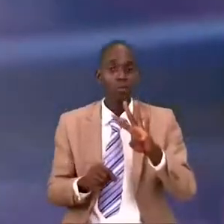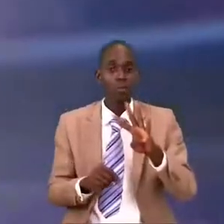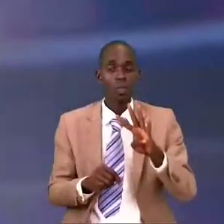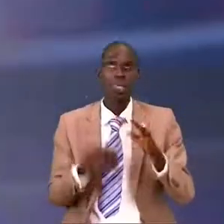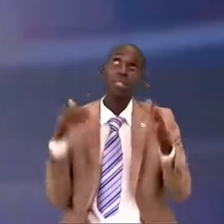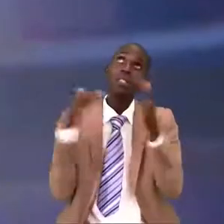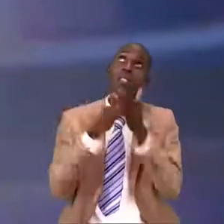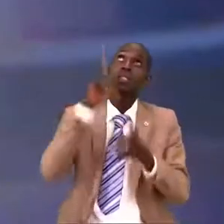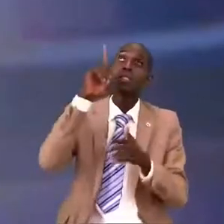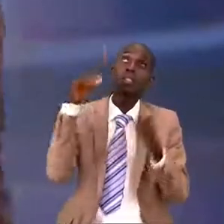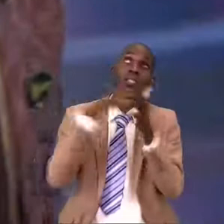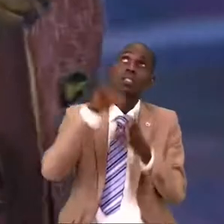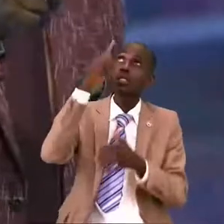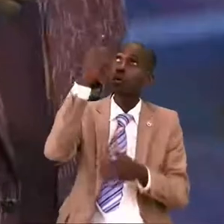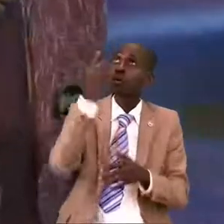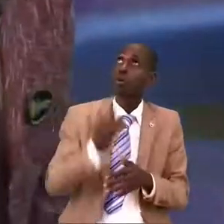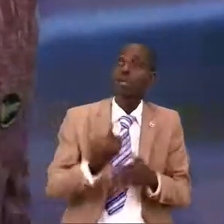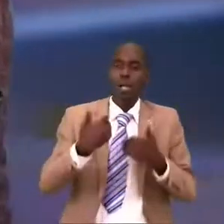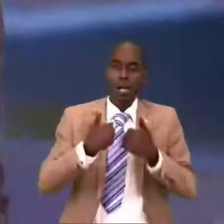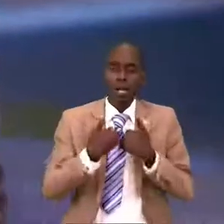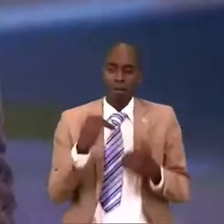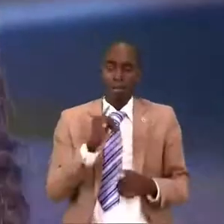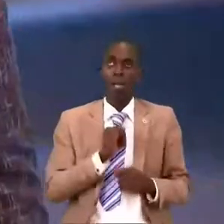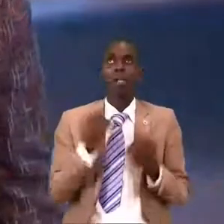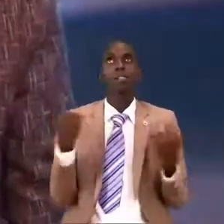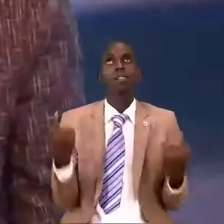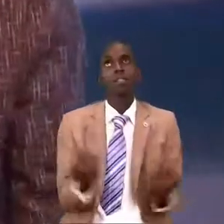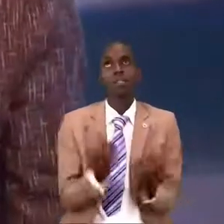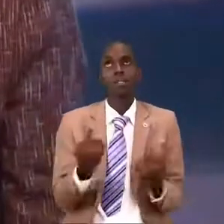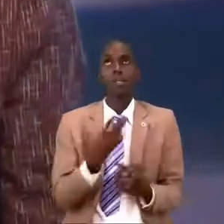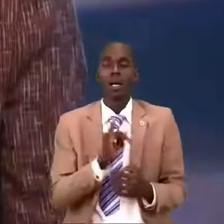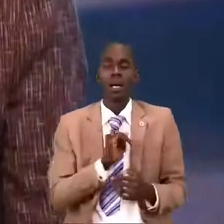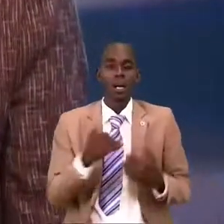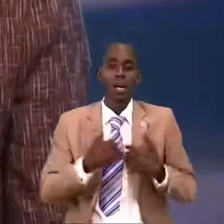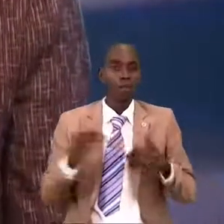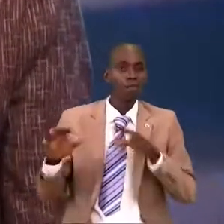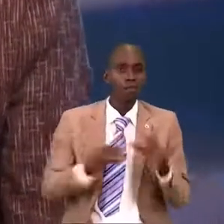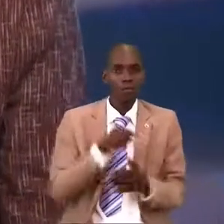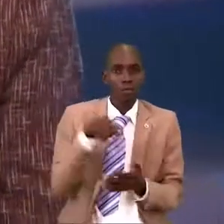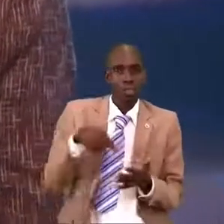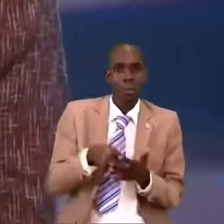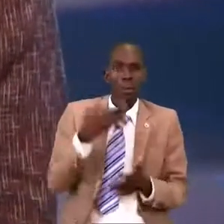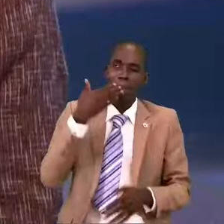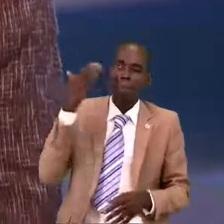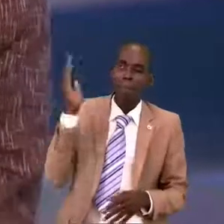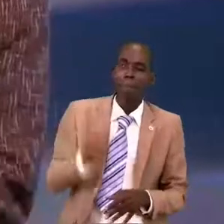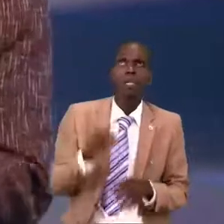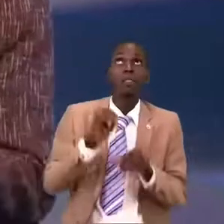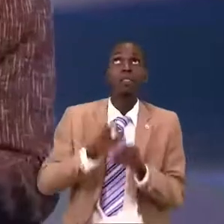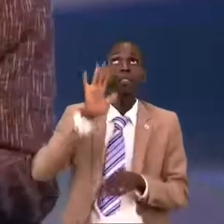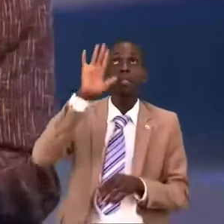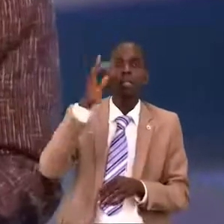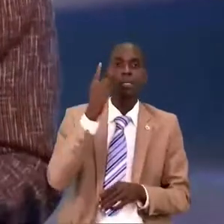tes yeux. En sorte que tu seras juste dans ta sentence,